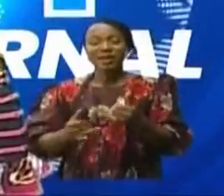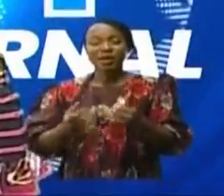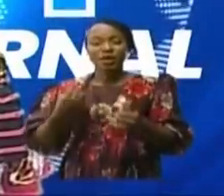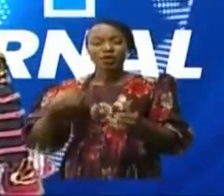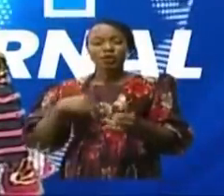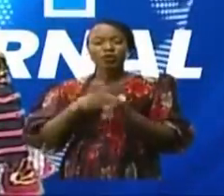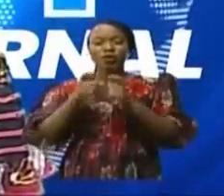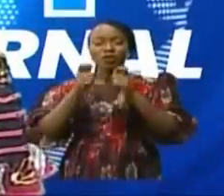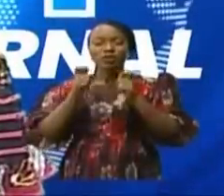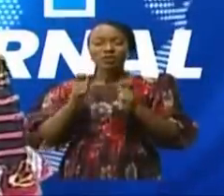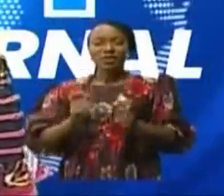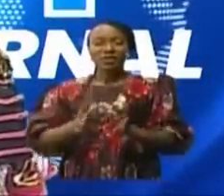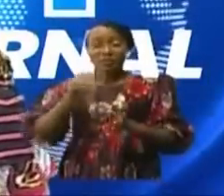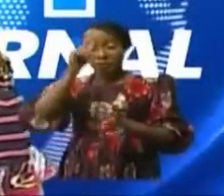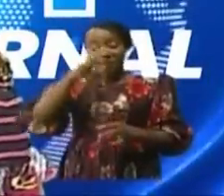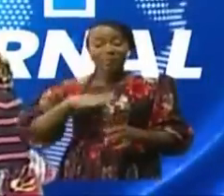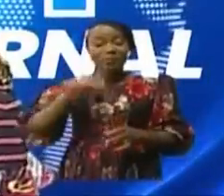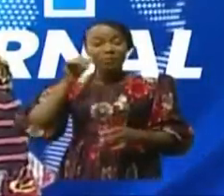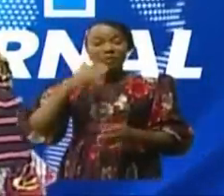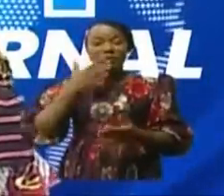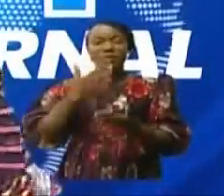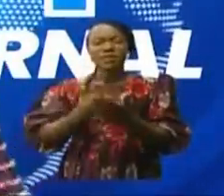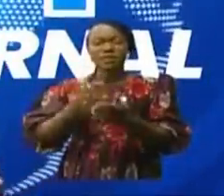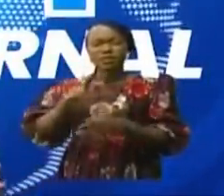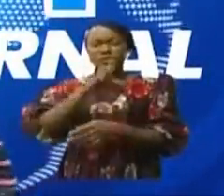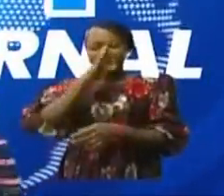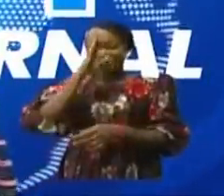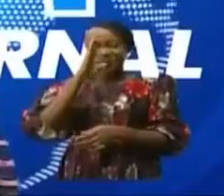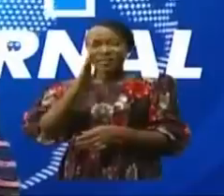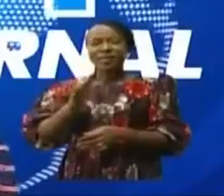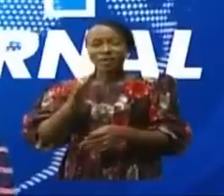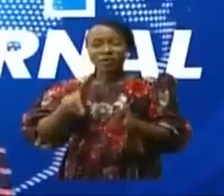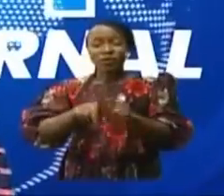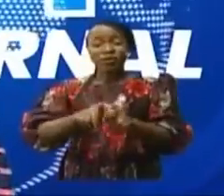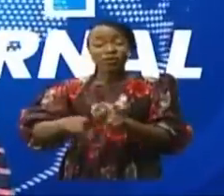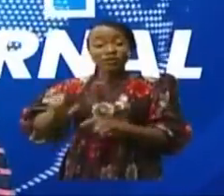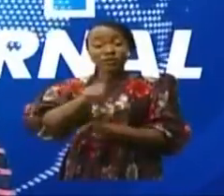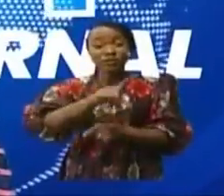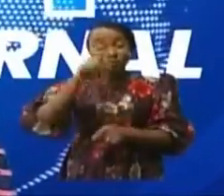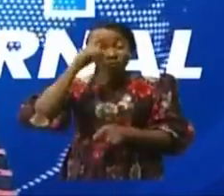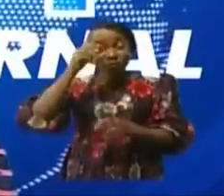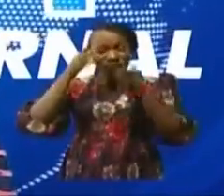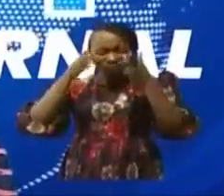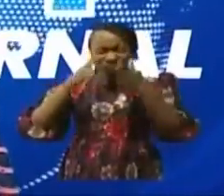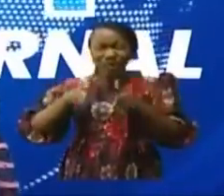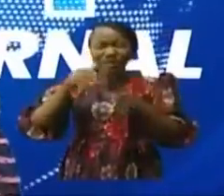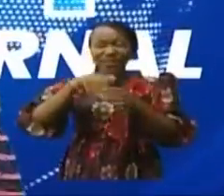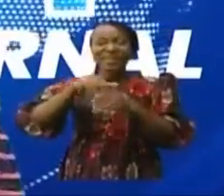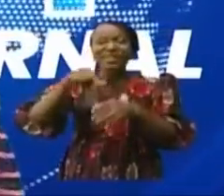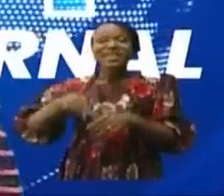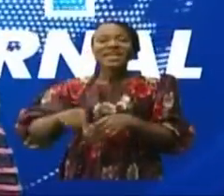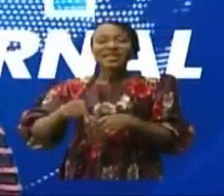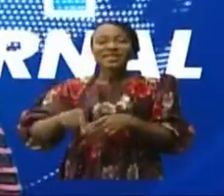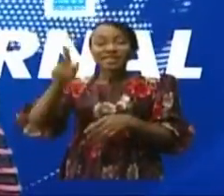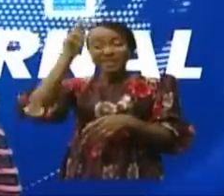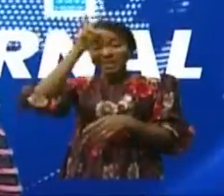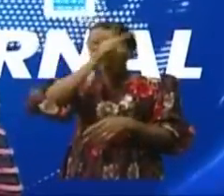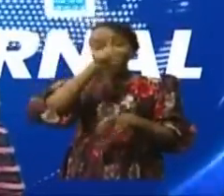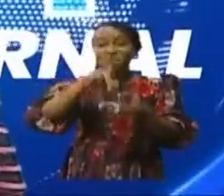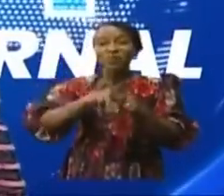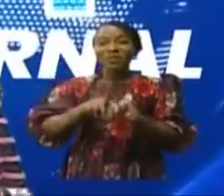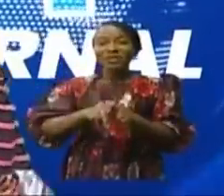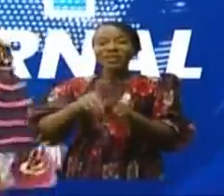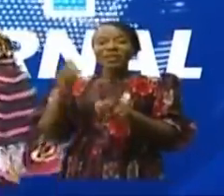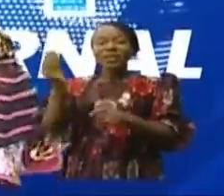complètement ce journal. Mesdames et messieurs, merci de votre fidélité. Merci à vous qui nous suivez au quartier GB à Kinshasa et partout ailleurs sur satellite. Vous êtes